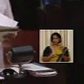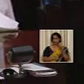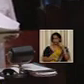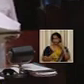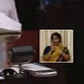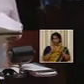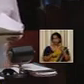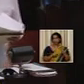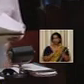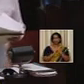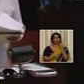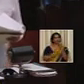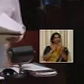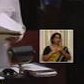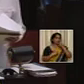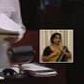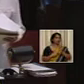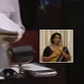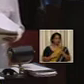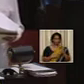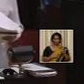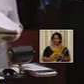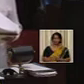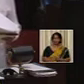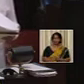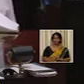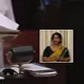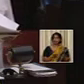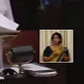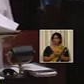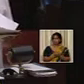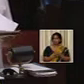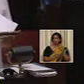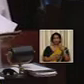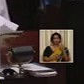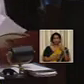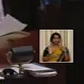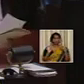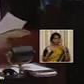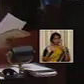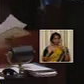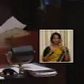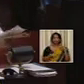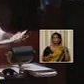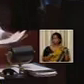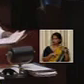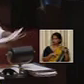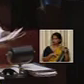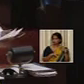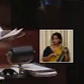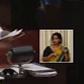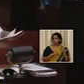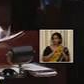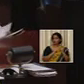ප්‍රමාණයකට පත්වීම් ලබා දීම අනුමත කරලා තිබෙනවායි කියලා. ඉතිරි 480ෙත් ඒ